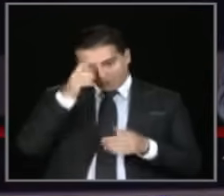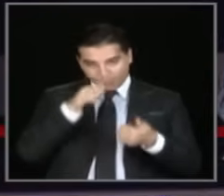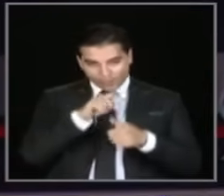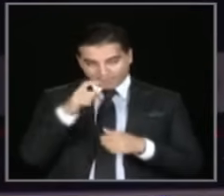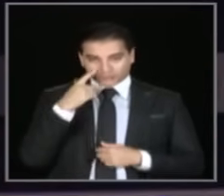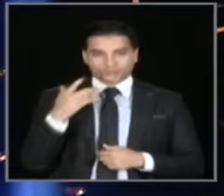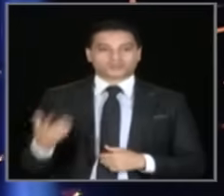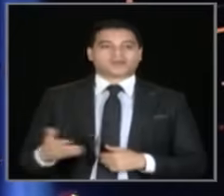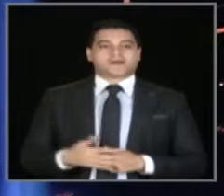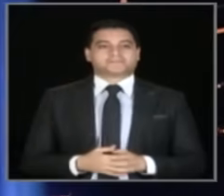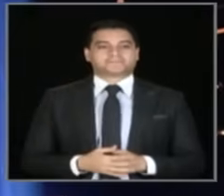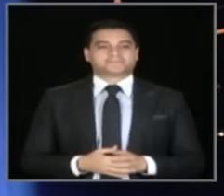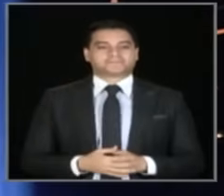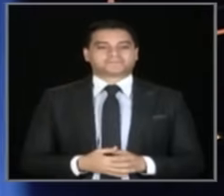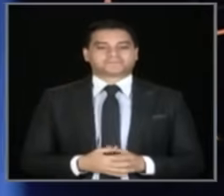علوم والسؤال هو،